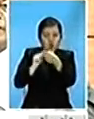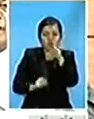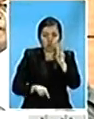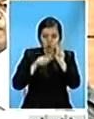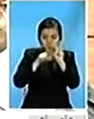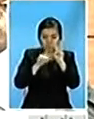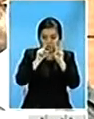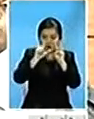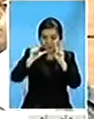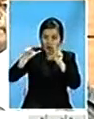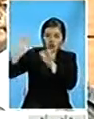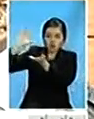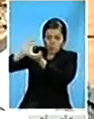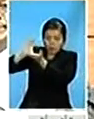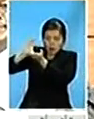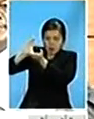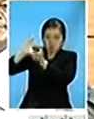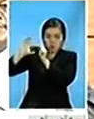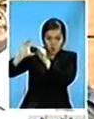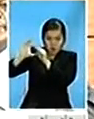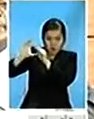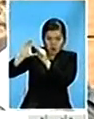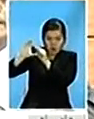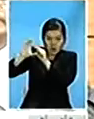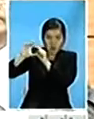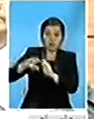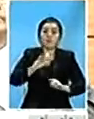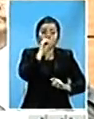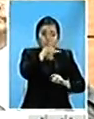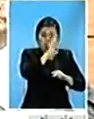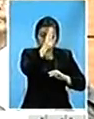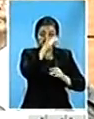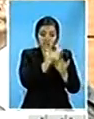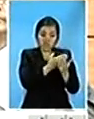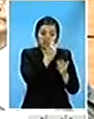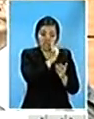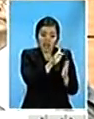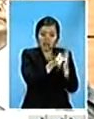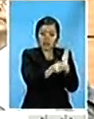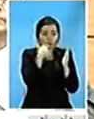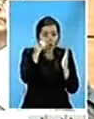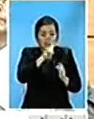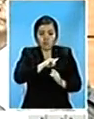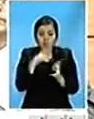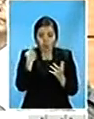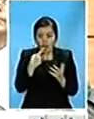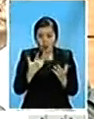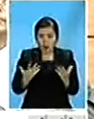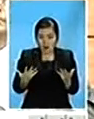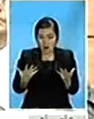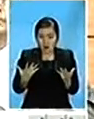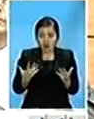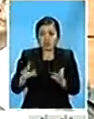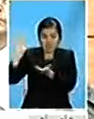ป็นเป้าที่สูงมากที่สุดเช่นเดียวกันถามว่าเมื่อนายทุนไม่ต้องเสียภาษีแล้วใครครับต้องมารับภาระนี้เพราะฉะ